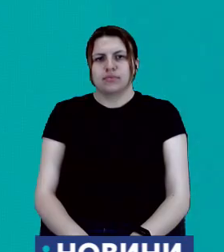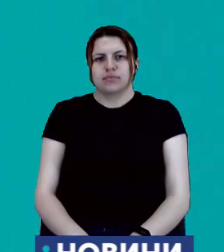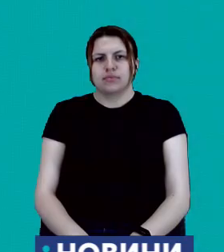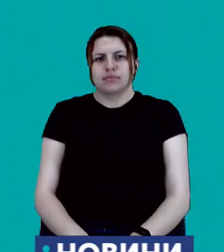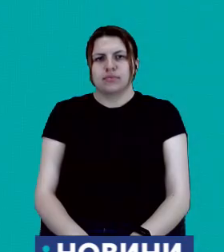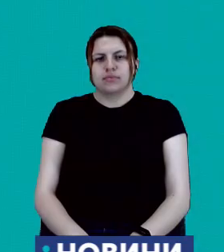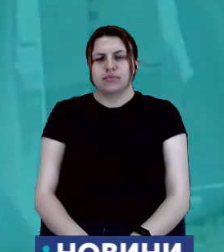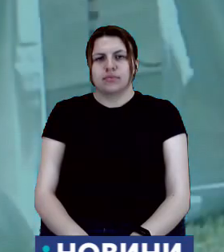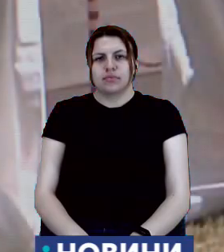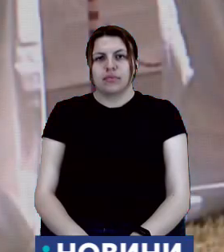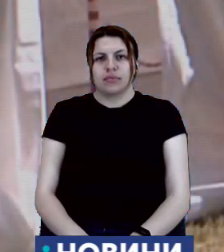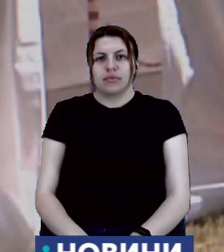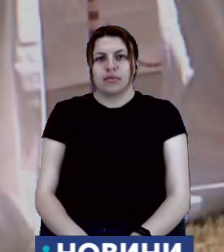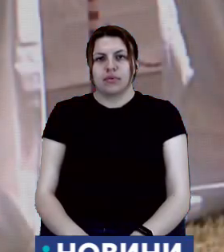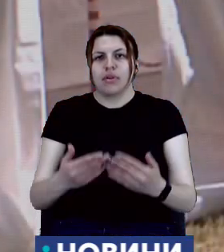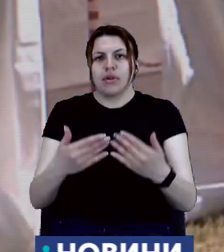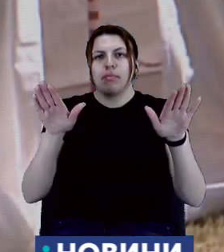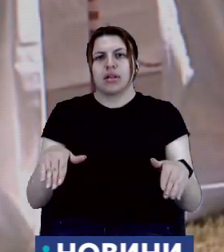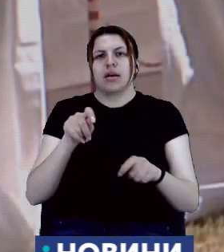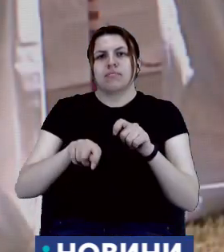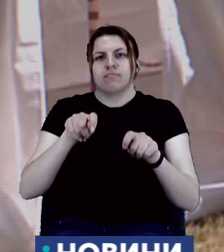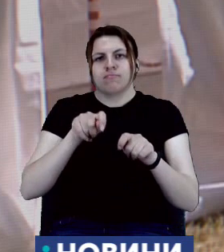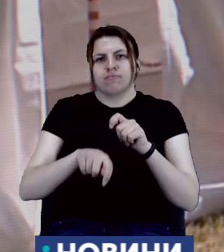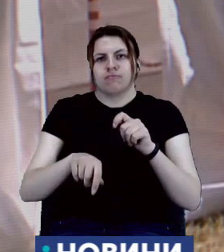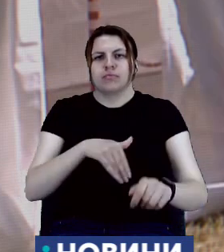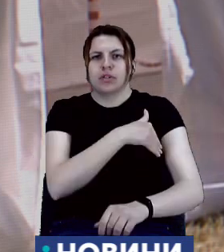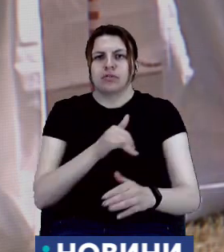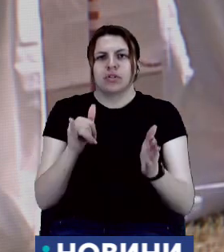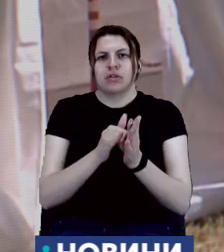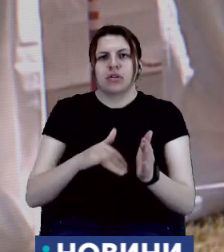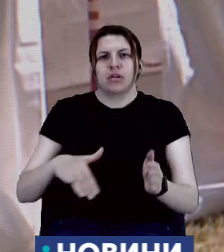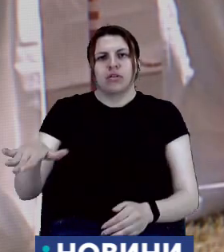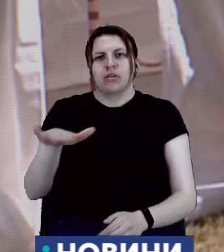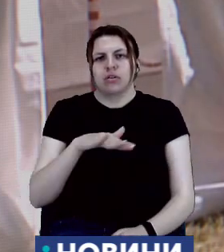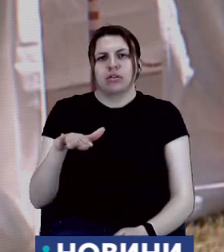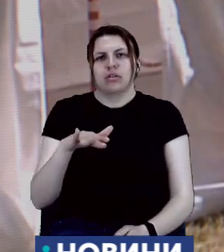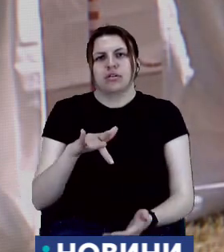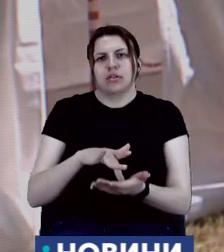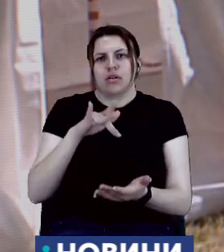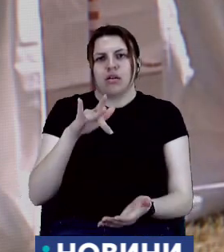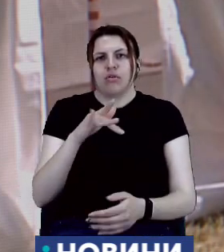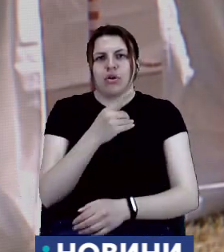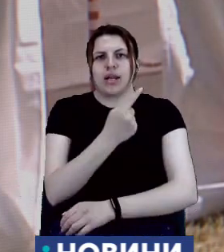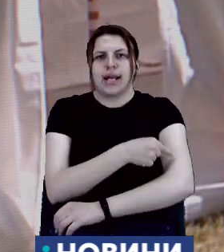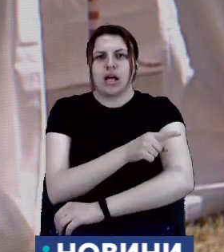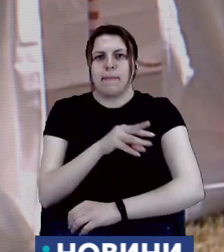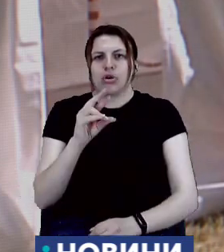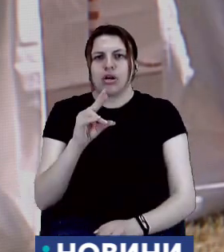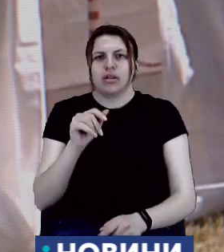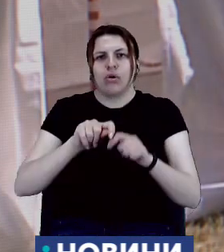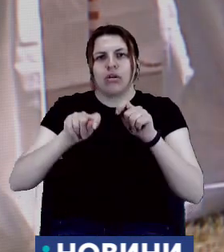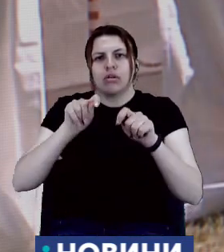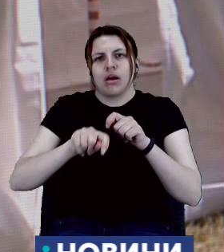Намет для температурного скринінгу встановили на території центральної лікарні Мирнограда. Там оглядатимуть пацієнтів та працівників